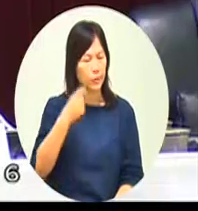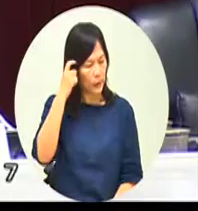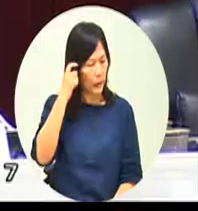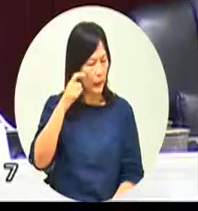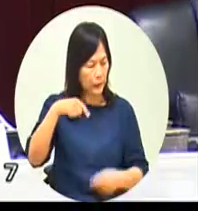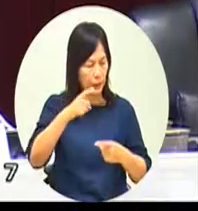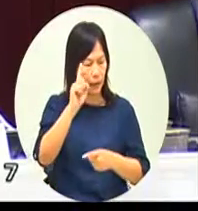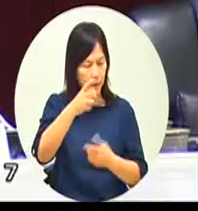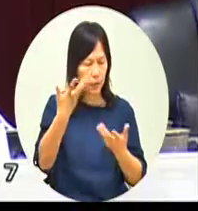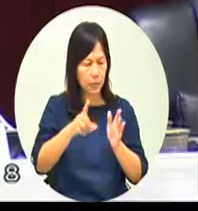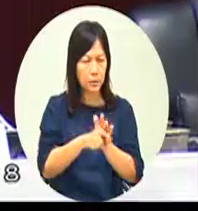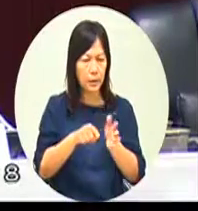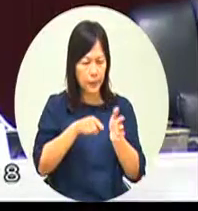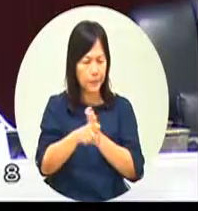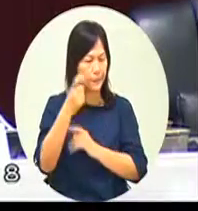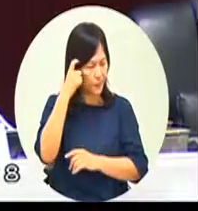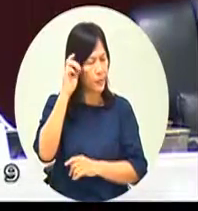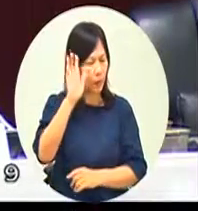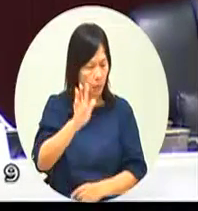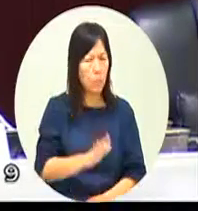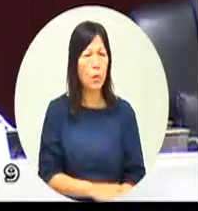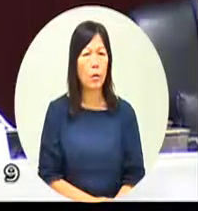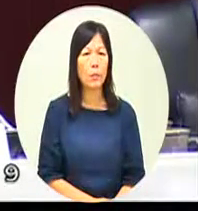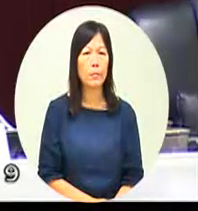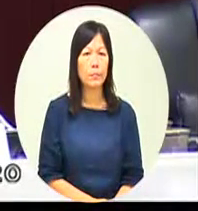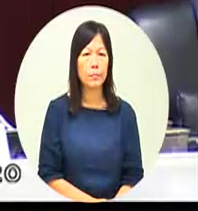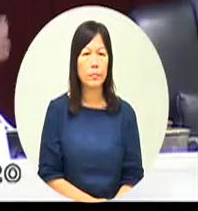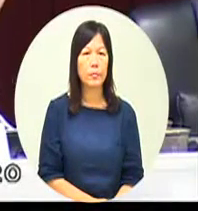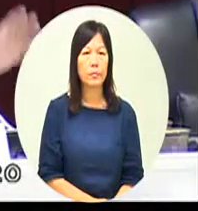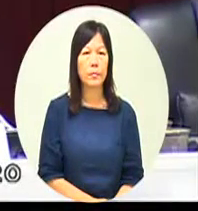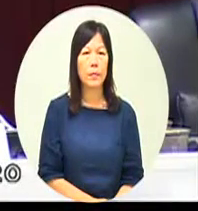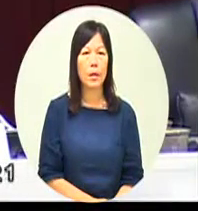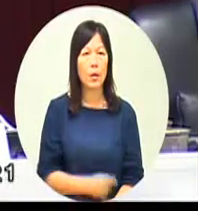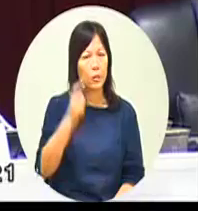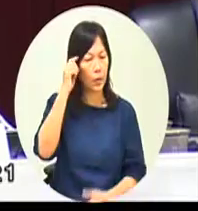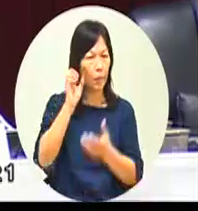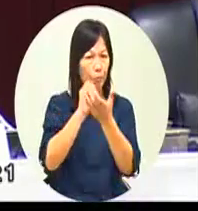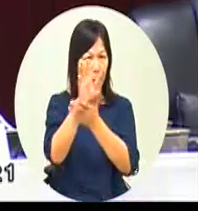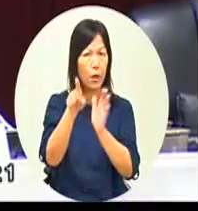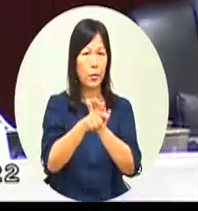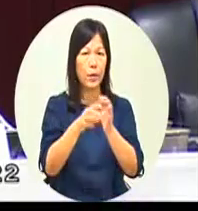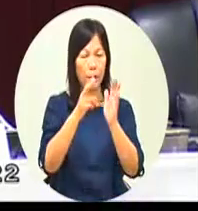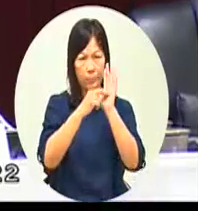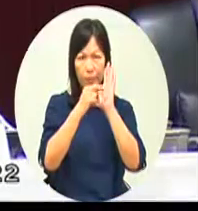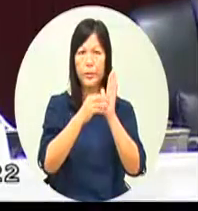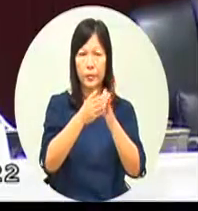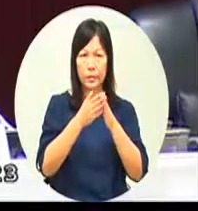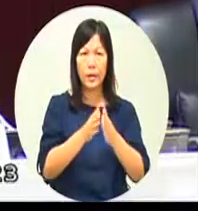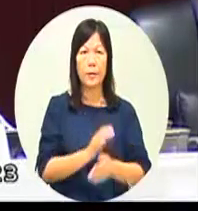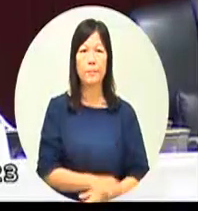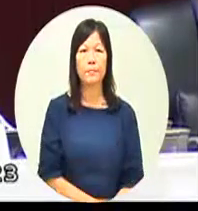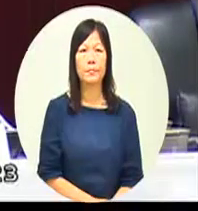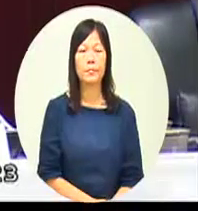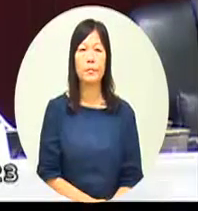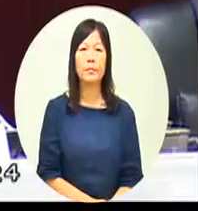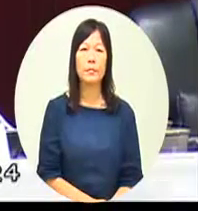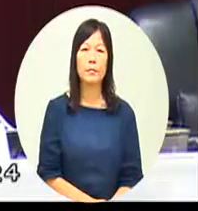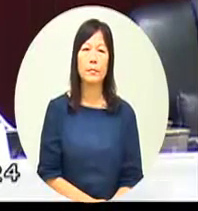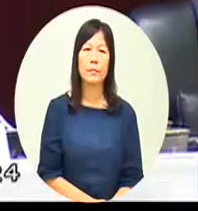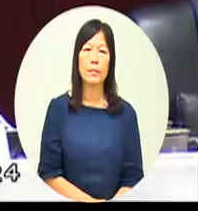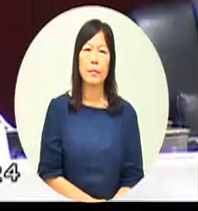情，最近不断的想起一件事情，我想用 PowerPoint 跟大家说明一下，请放